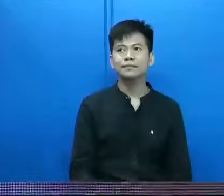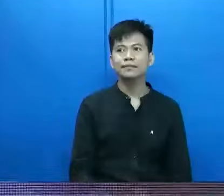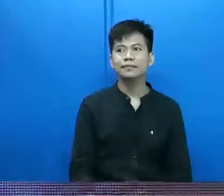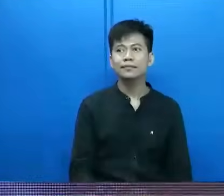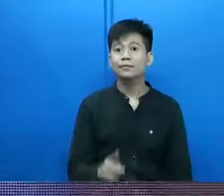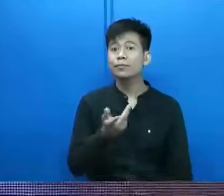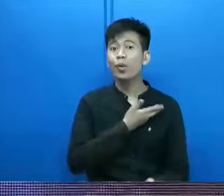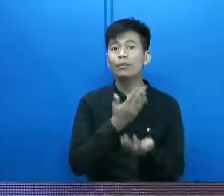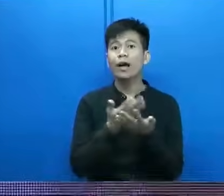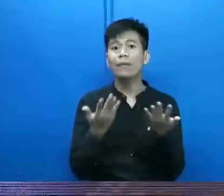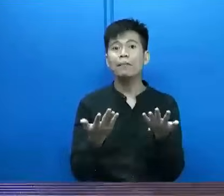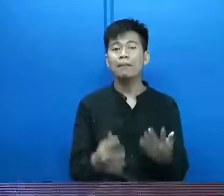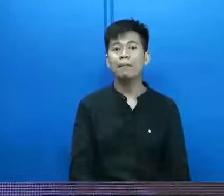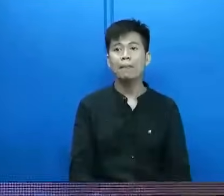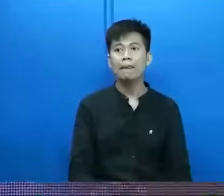Mau minta apa?